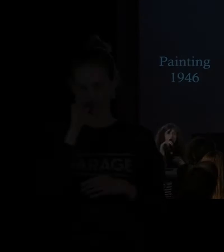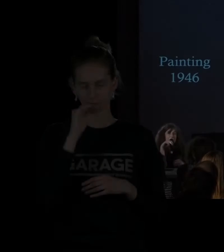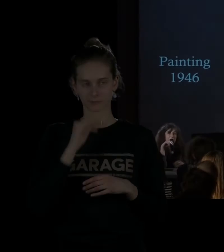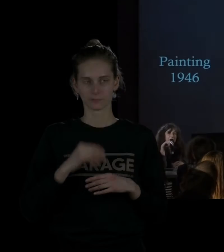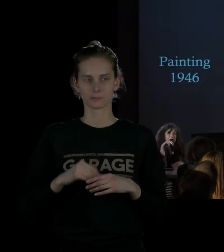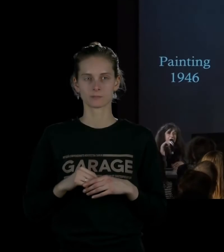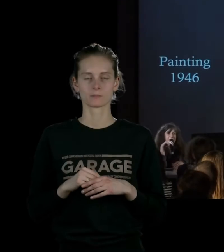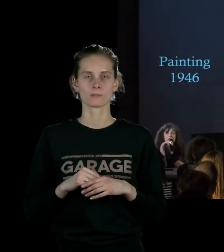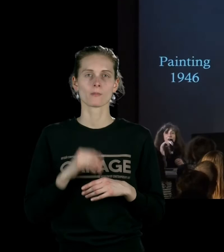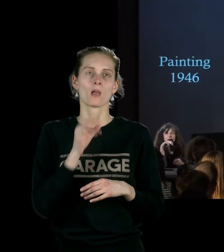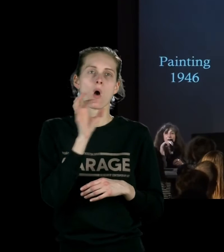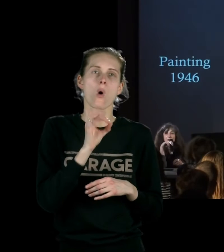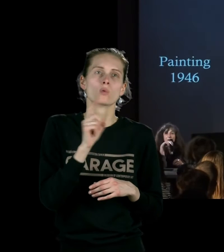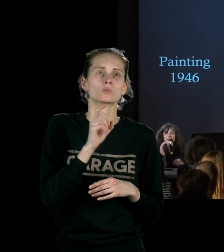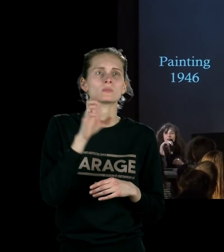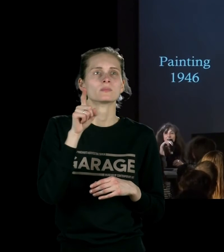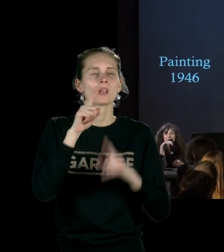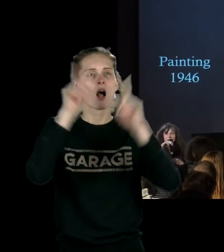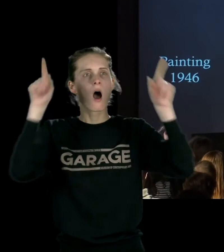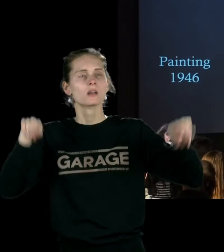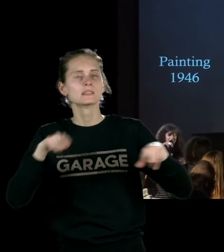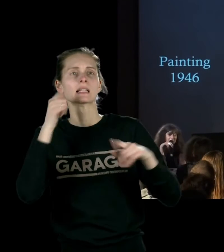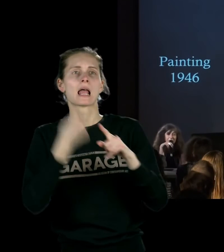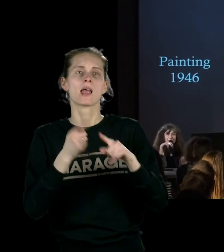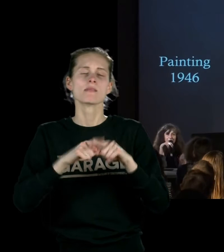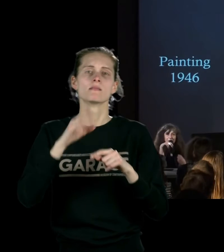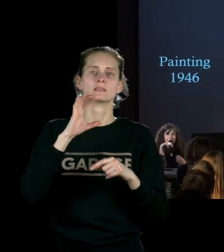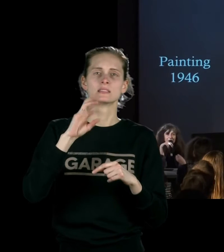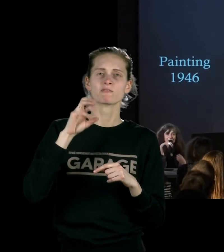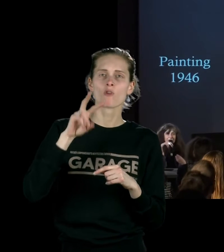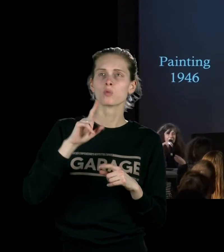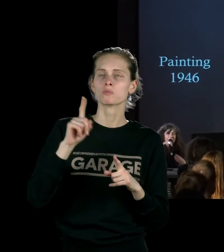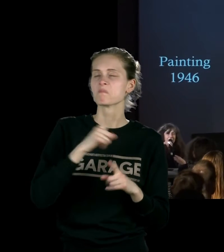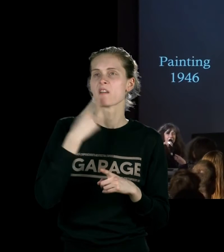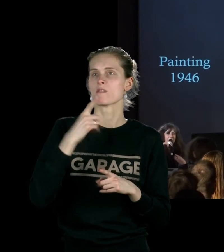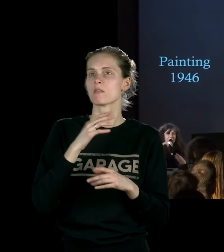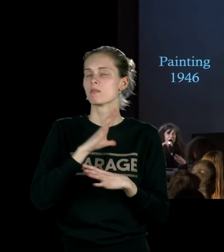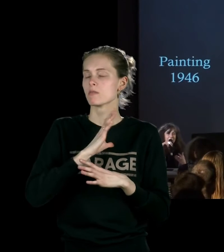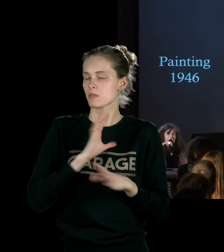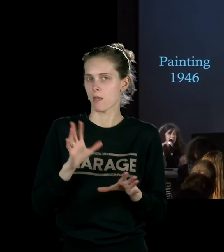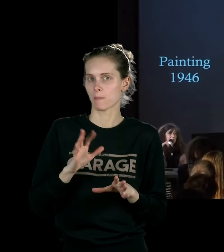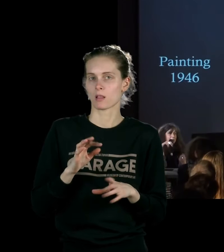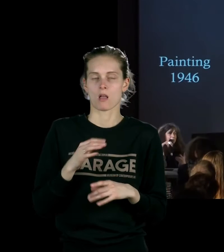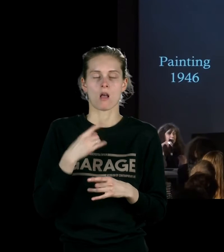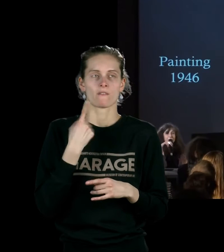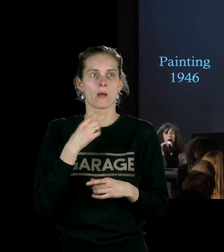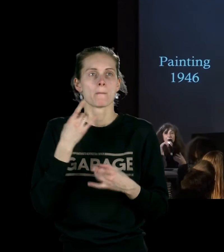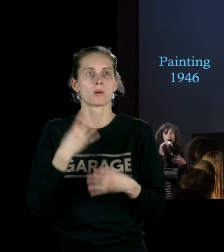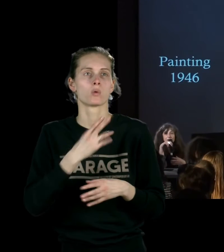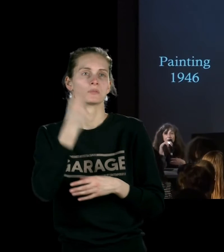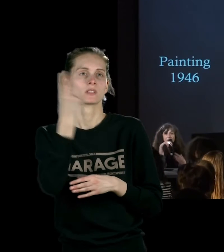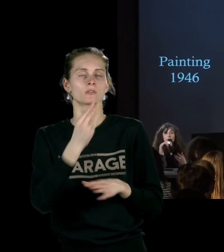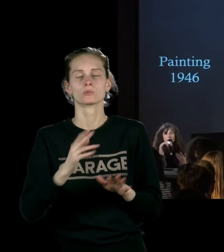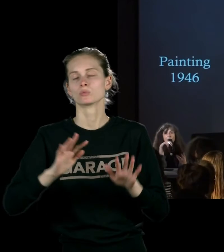не склонен был давать символические объяснения, рассматривать свою работу как символические, говорил, что вообще все это как бы написал